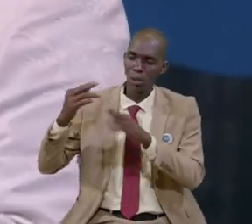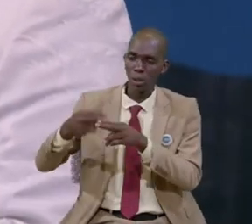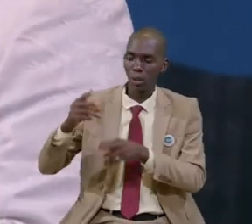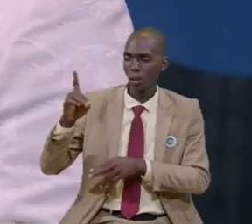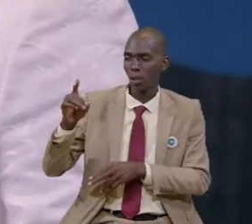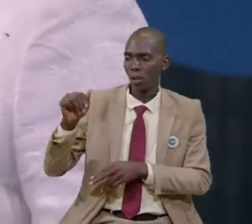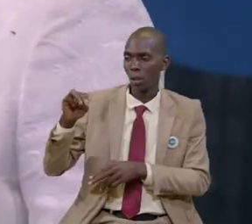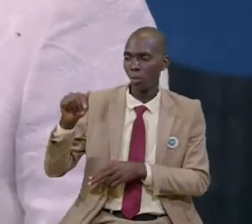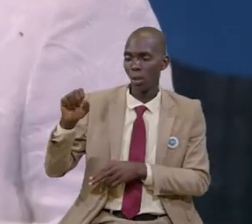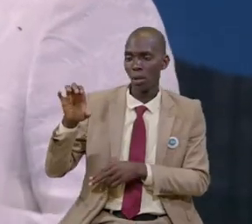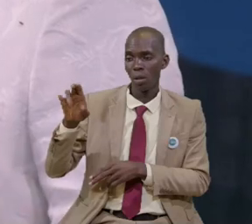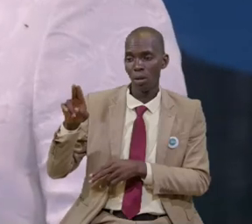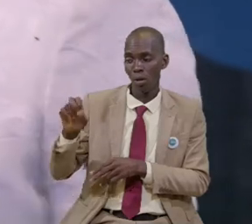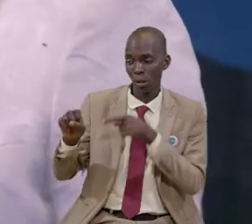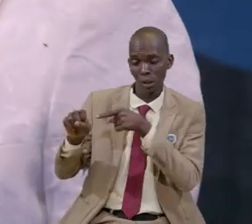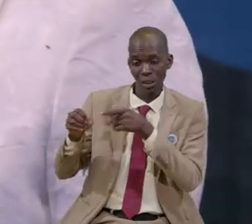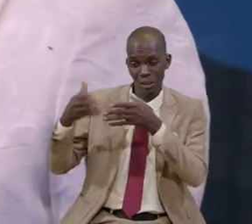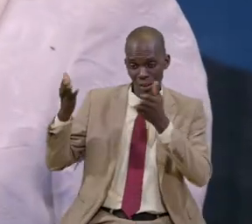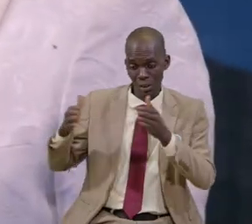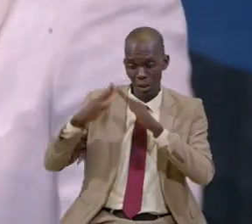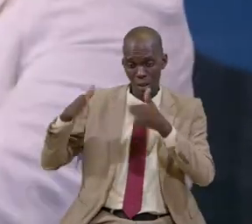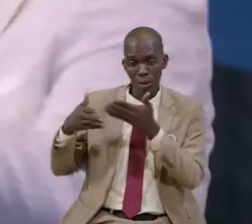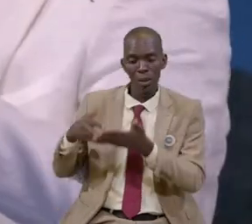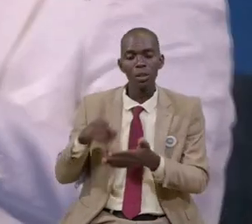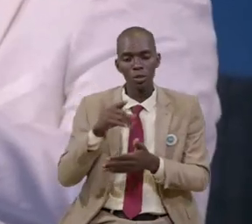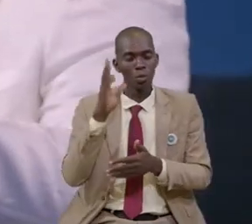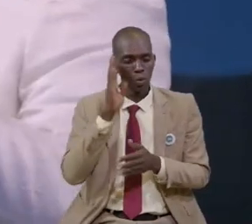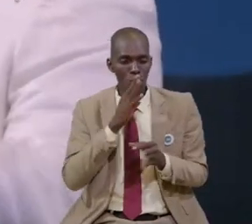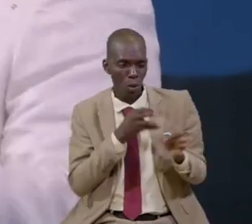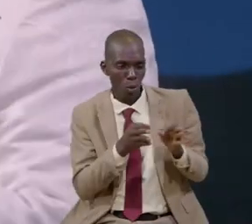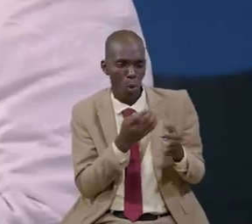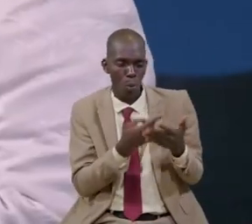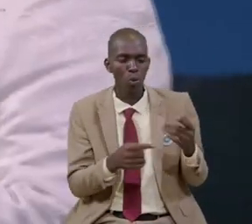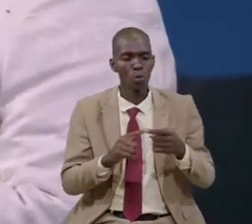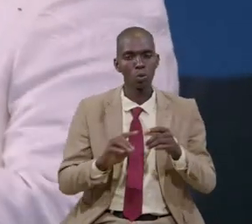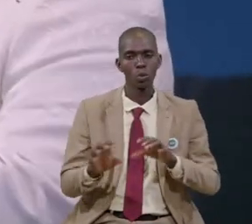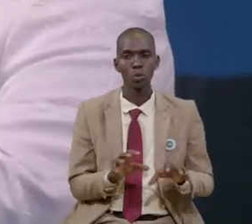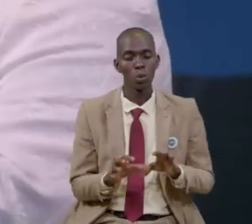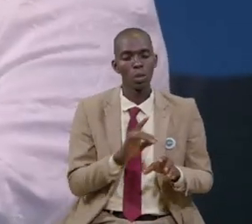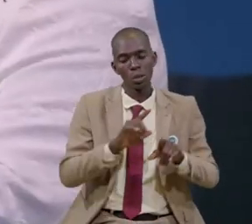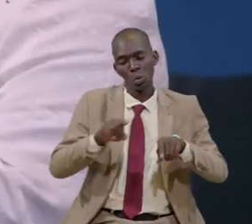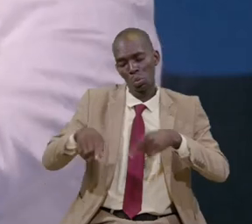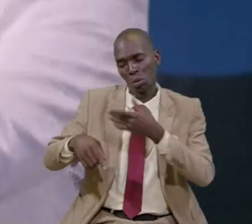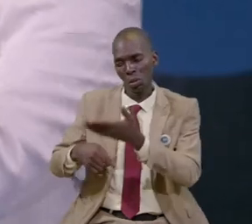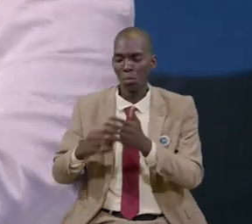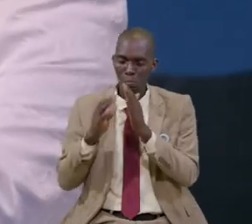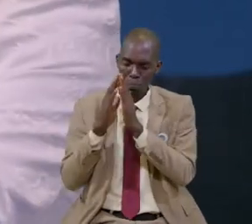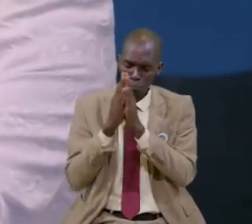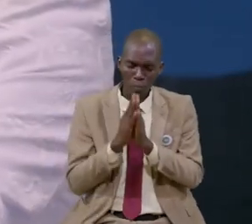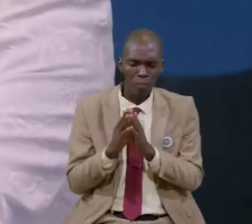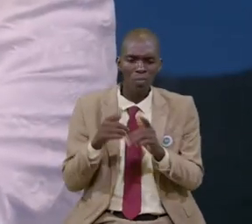Pendant 3 jours, il a prié jusqu'à ce que Ananias soit arrivé. Et Ananias lui a dit,